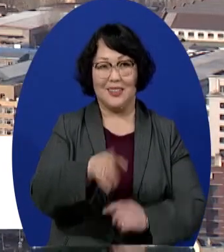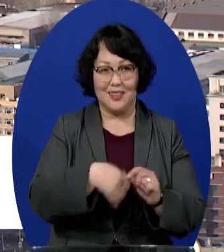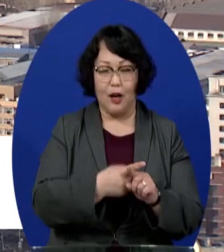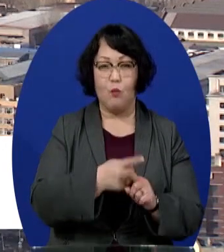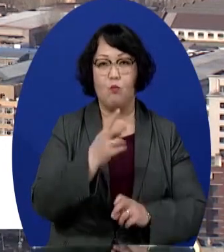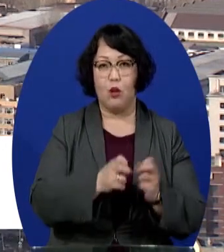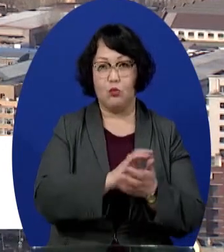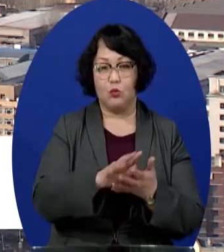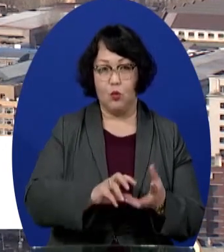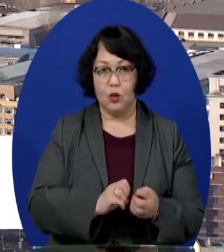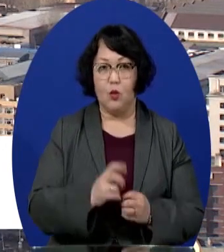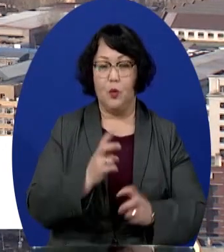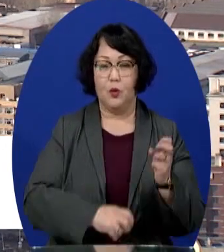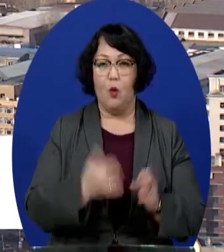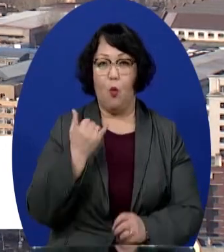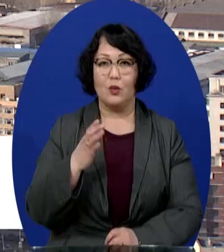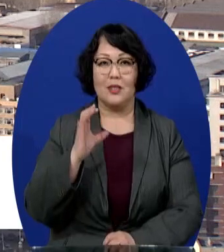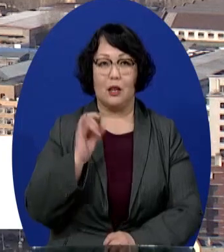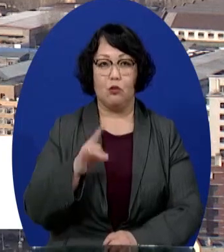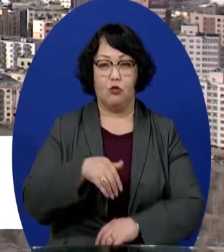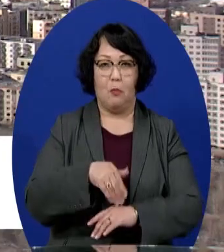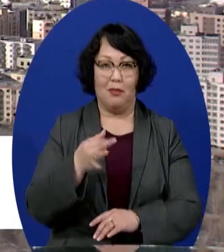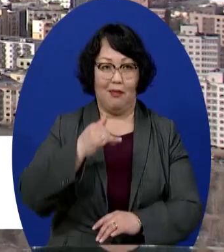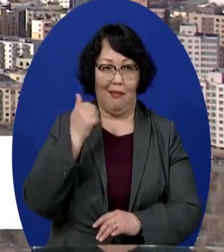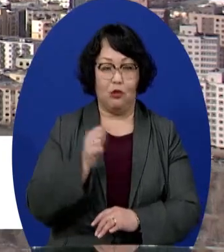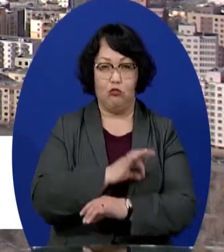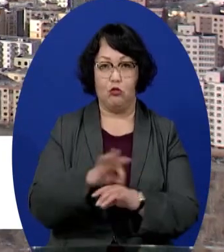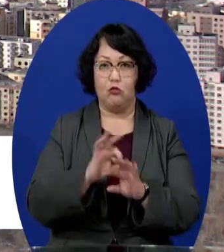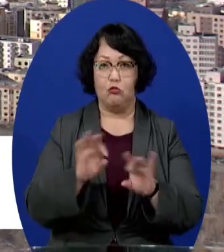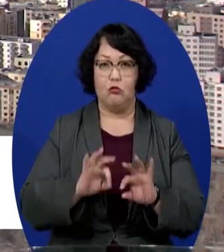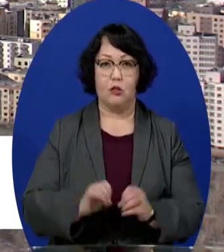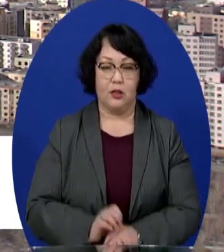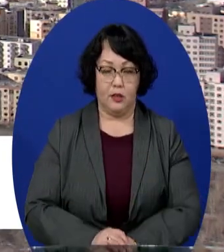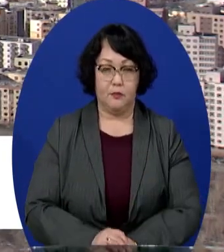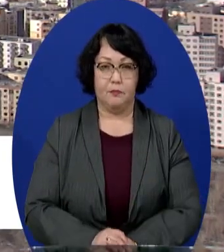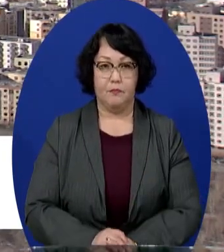чадалтай нэг үйлдвэр, усны салбарын тогтвортой байдлыг хангах олон төсөл хөтөлбөрүүд багтаж байна.